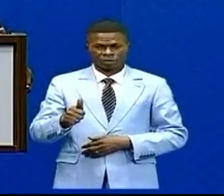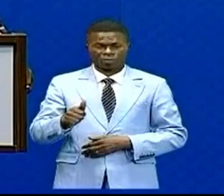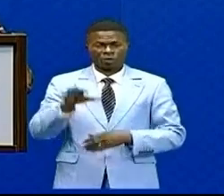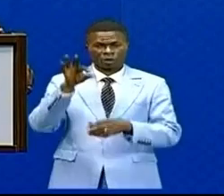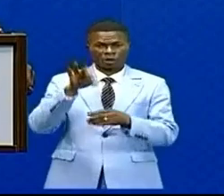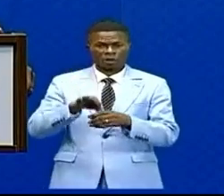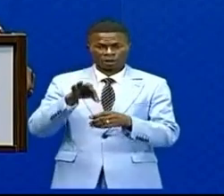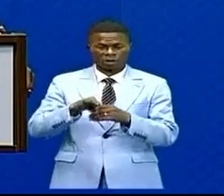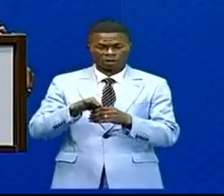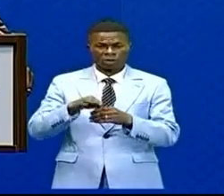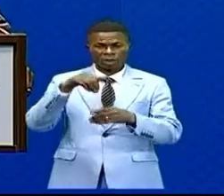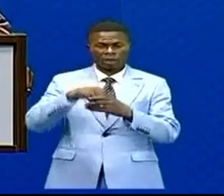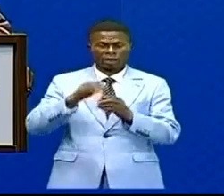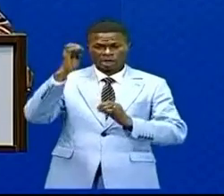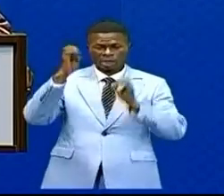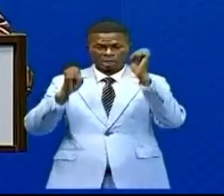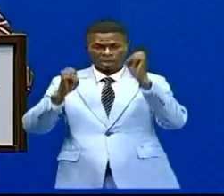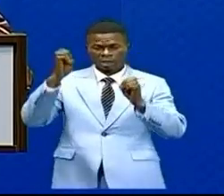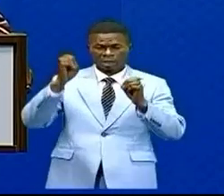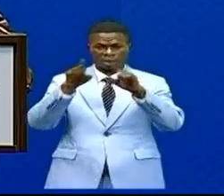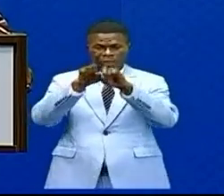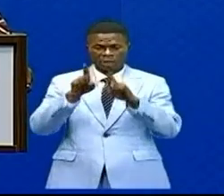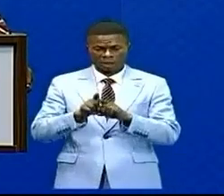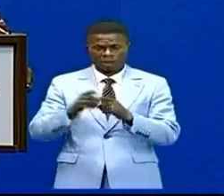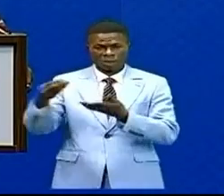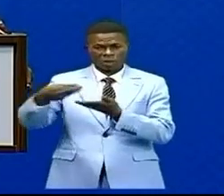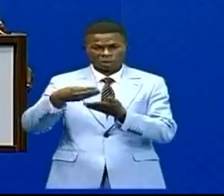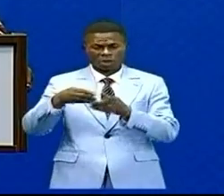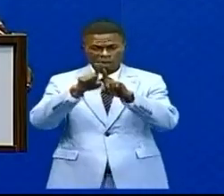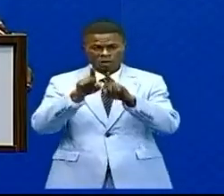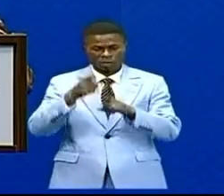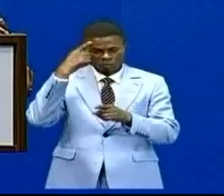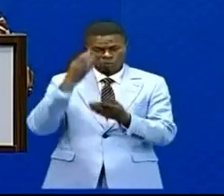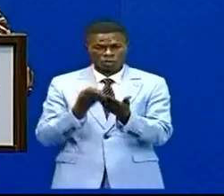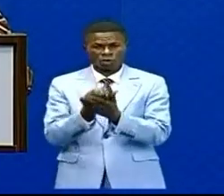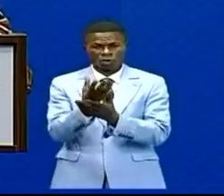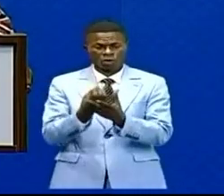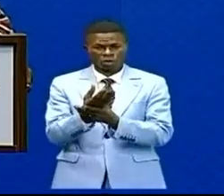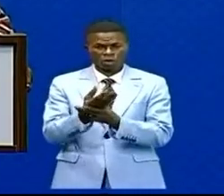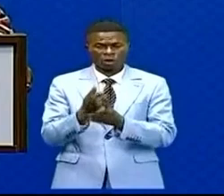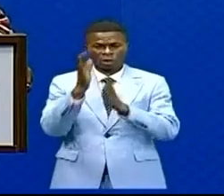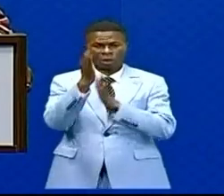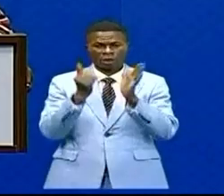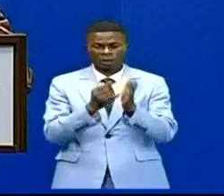Voté en équilibre tant en recettes qu'en dépenses à